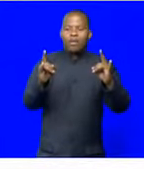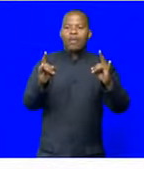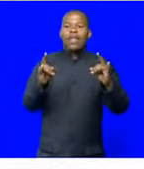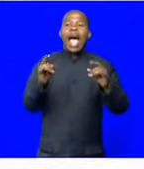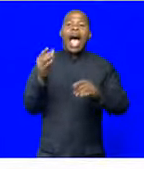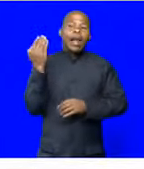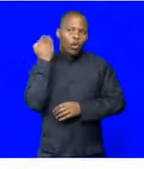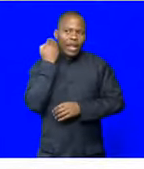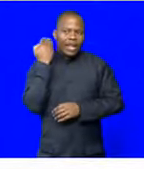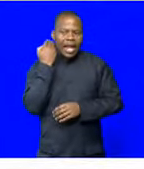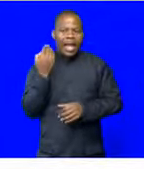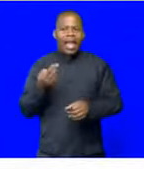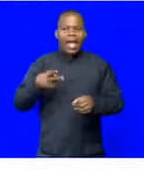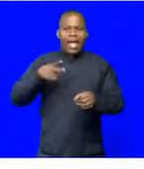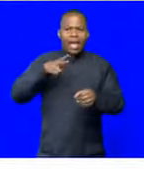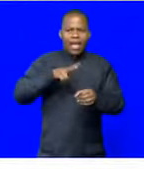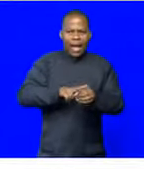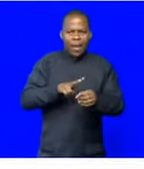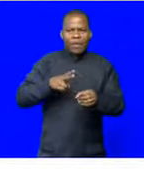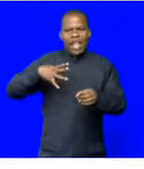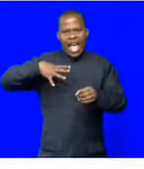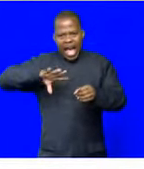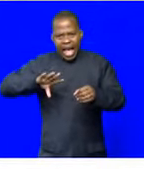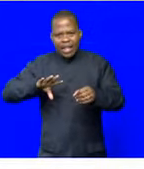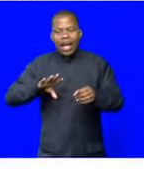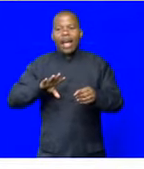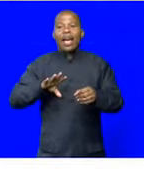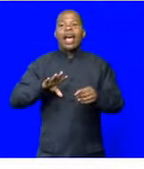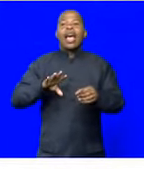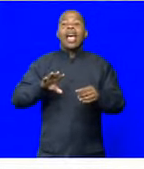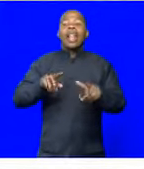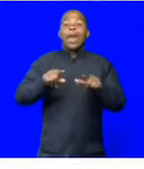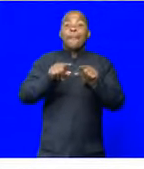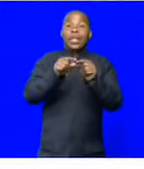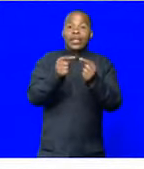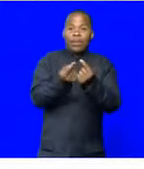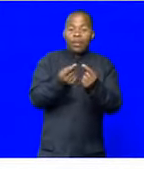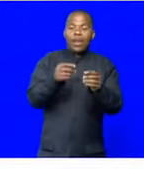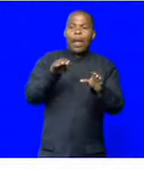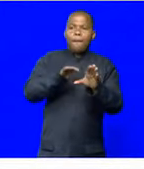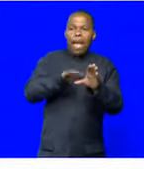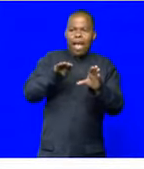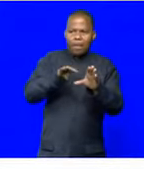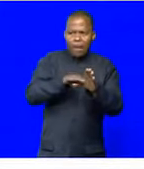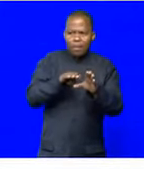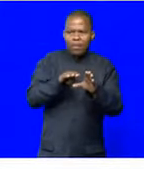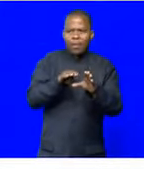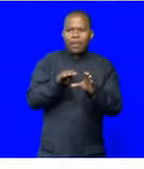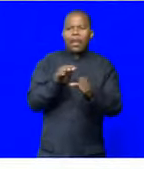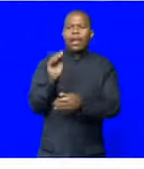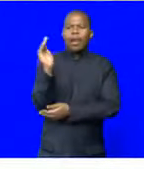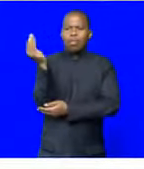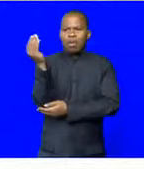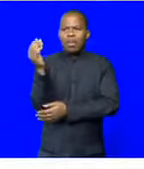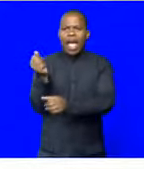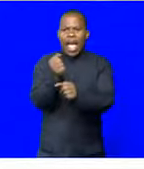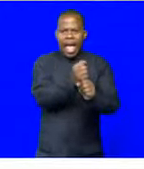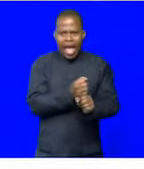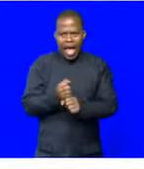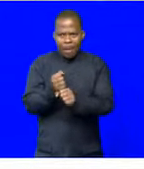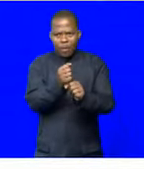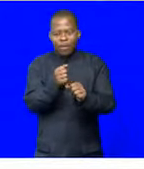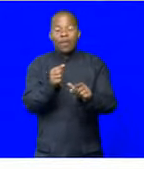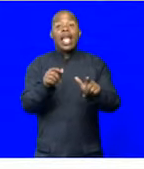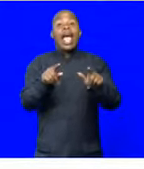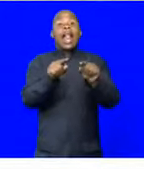kwalenhlangano lophindze lokunye ke loku sukunyiswa ngiyo emalunga ekseni nje ngaphambi kokuthi kukhethwe ukuthi